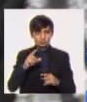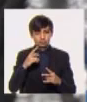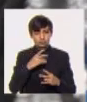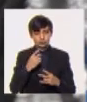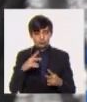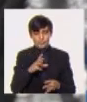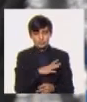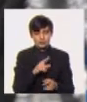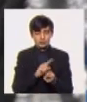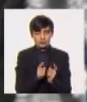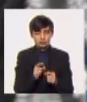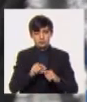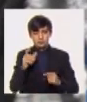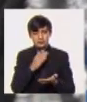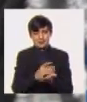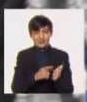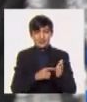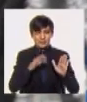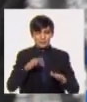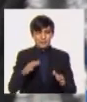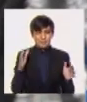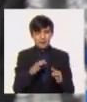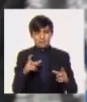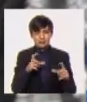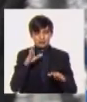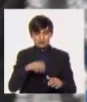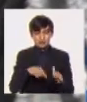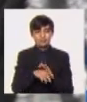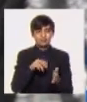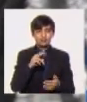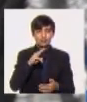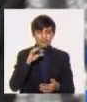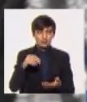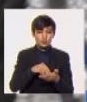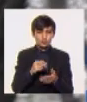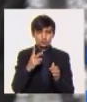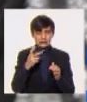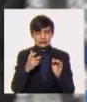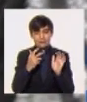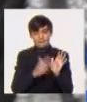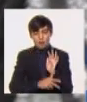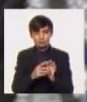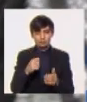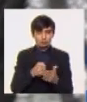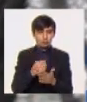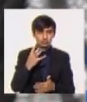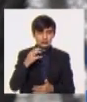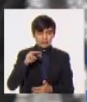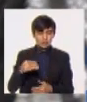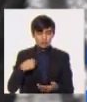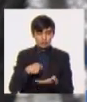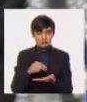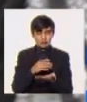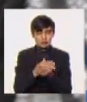құны қарыштап тұр. Қарағандылықтар кішігірім дүкендерден аталмыш тауарды 380 тіпті 400 теңгеге дейін сатып алатындарын